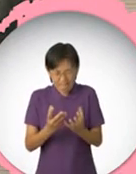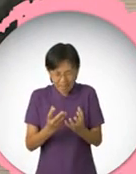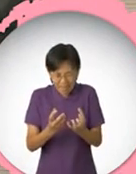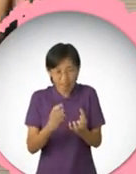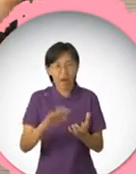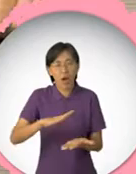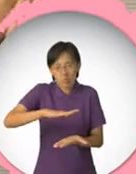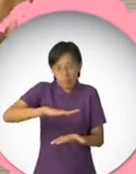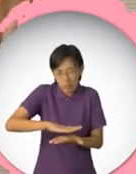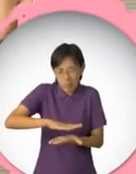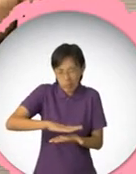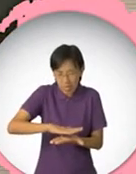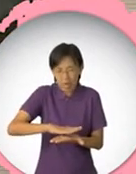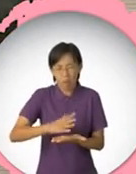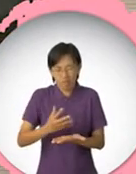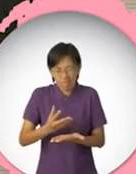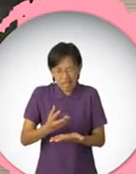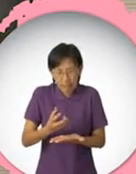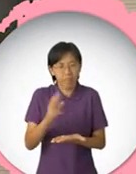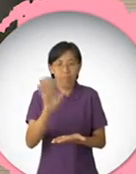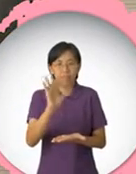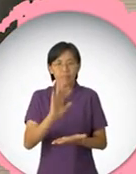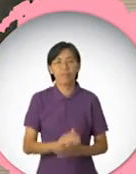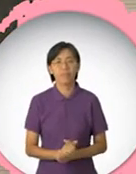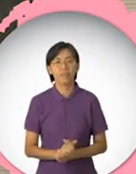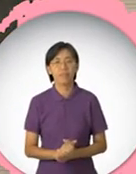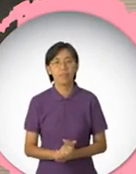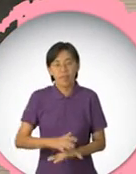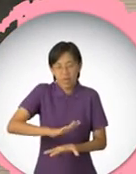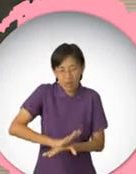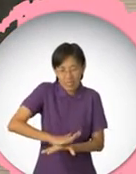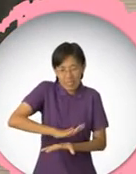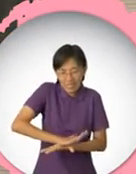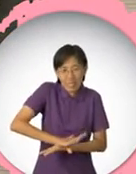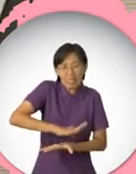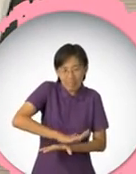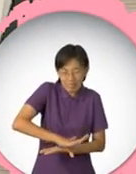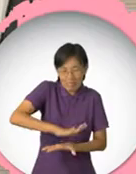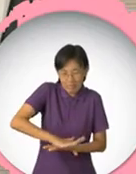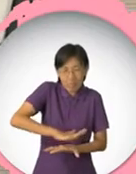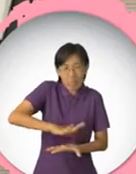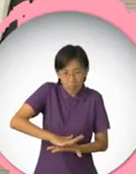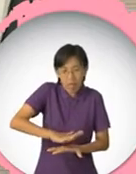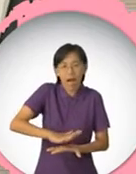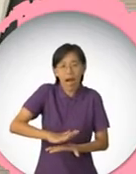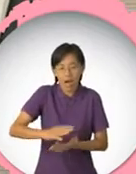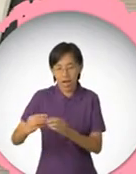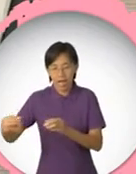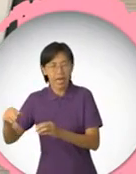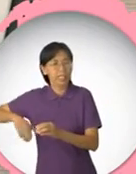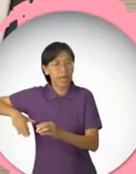าเรารีดเนี่ยมันจะได้หนาบางเท่ากัน คร ับ นะคะแล้วก็กดไล่ช่วยก่อนที่จะใช้ไม้ขึงแป้งนะคะ